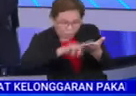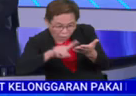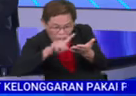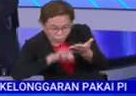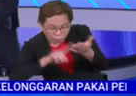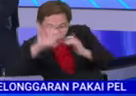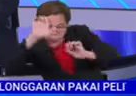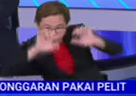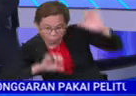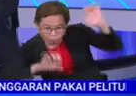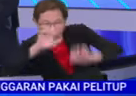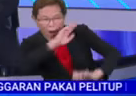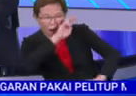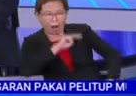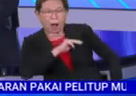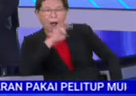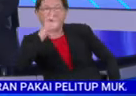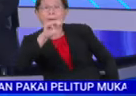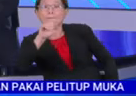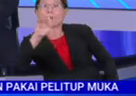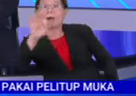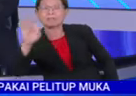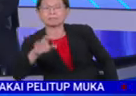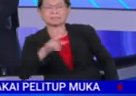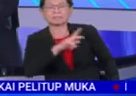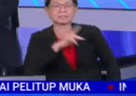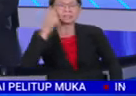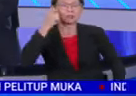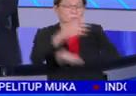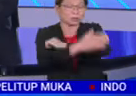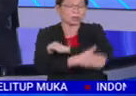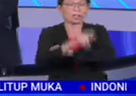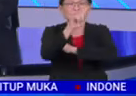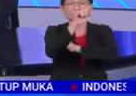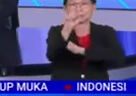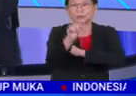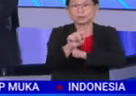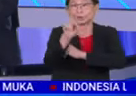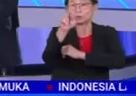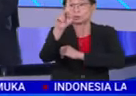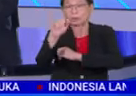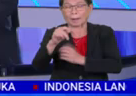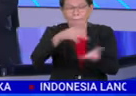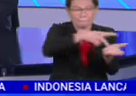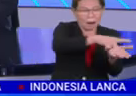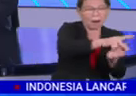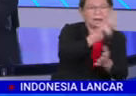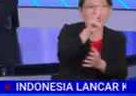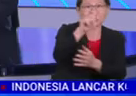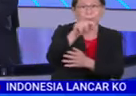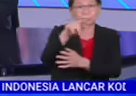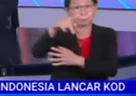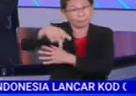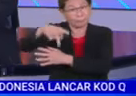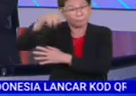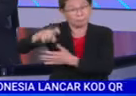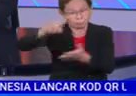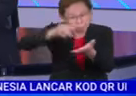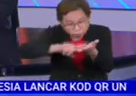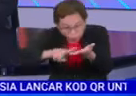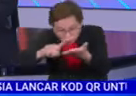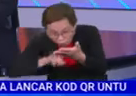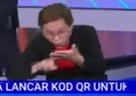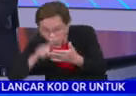dengan Kementerian Kewangan. Ketua Setiausaha Negara Tan Sri Muhammad Zuki Ali berkata, bayaran KGT itu perlu disemak